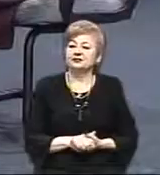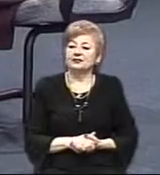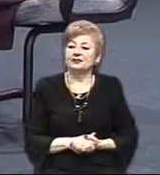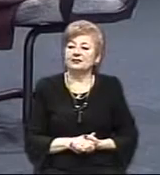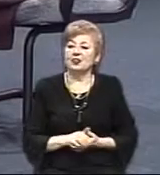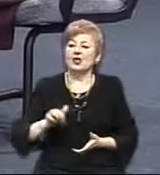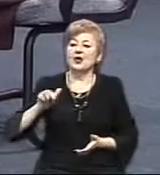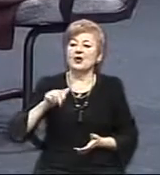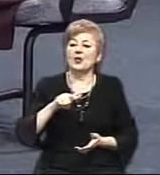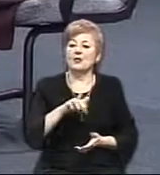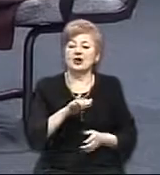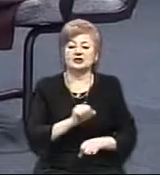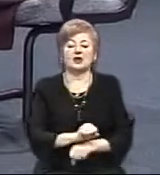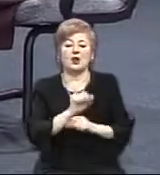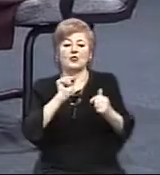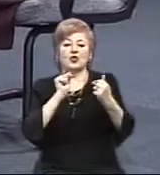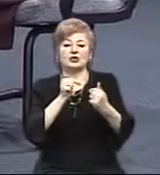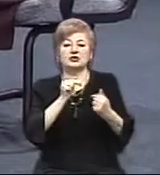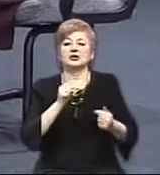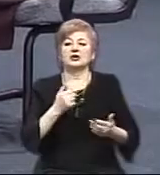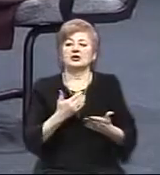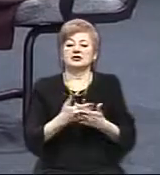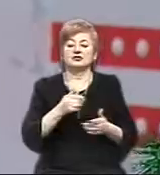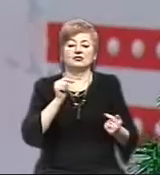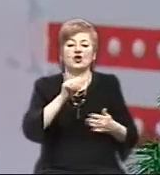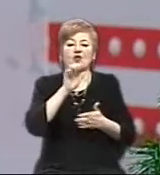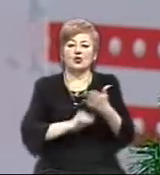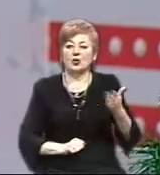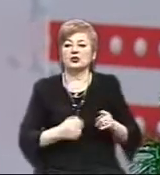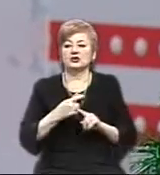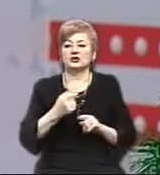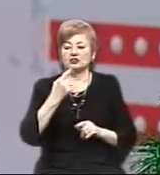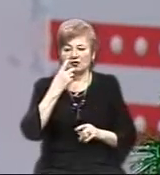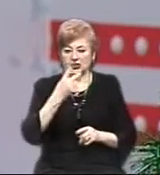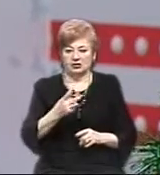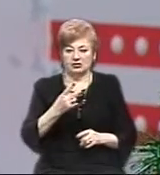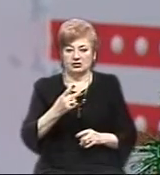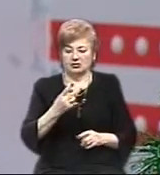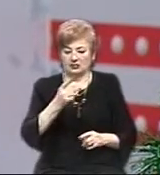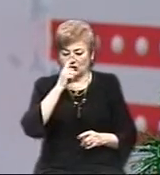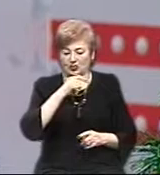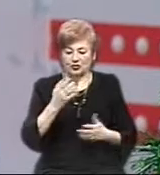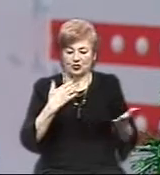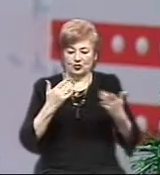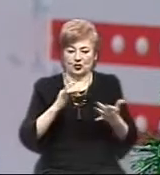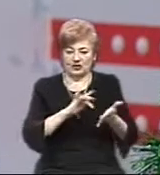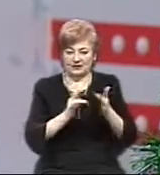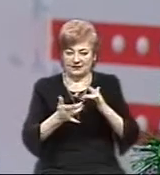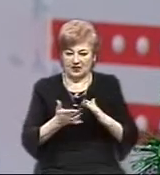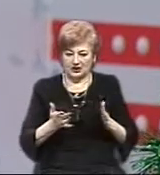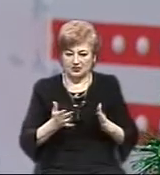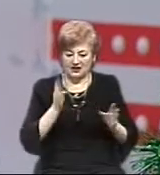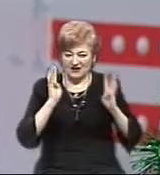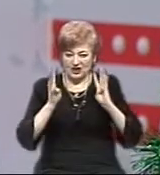Давай. Пішла на акцію протесту проти заборони абортів, отримала хвилю хейтерських повідомлень у Фейсбуці. -3 бали. Право